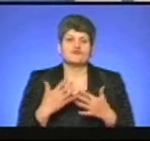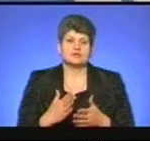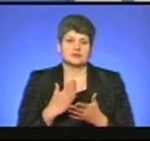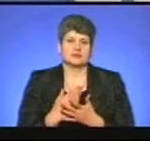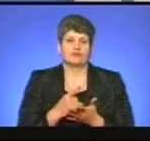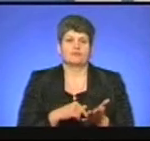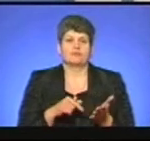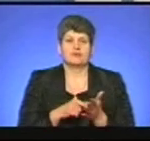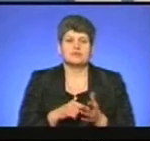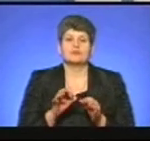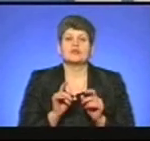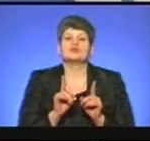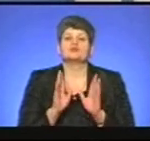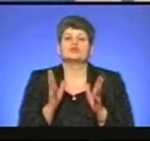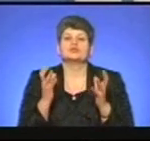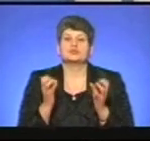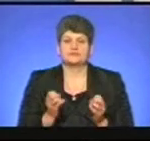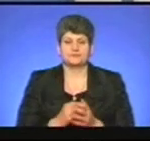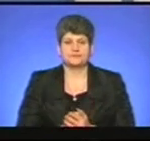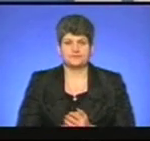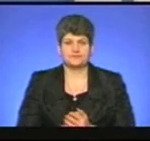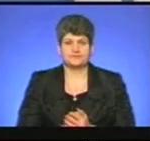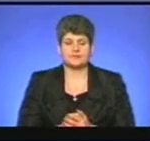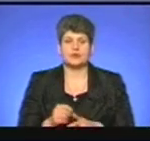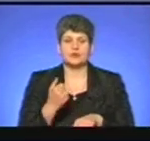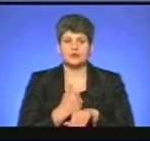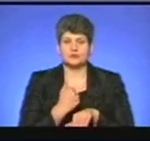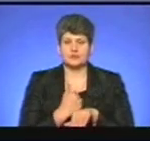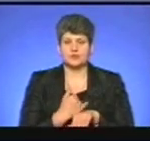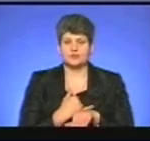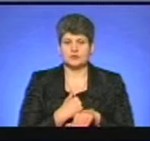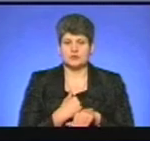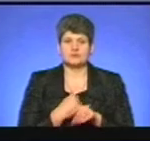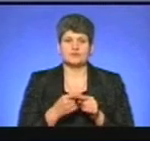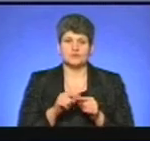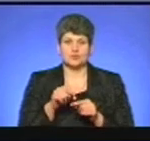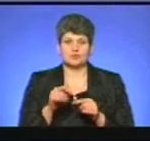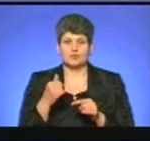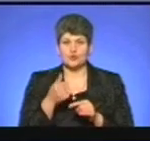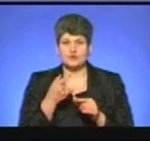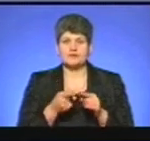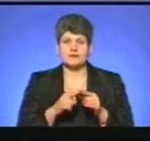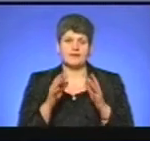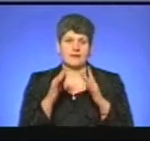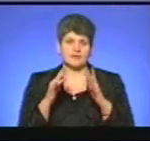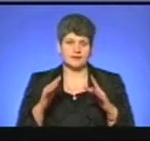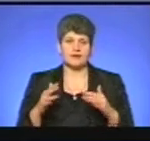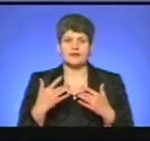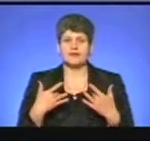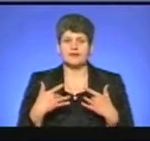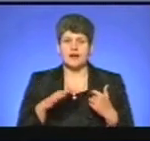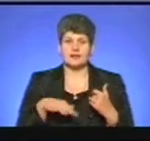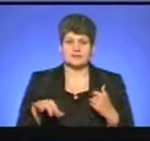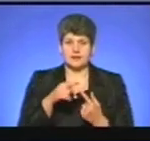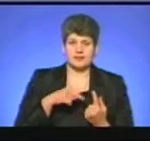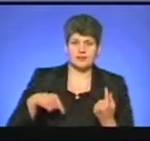місті і про те, які ще будуть. Ну, основна локація – це у нас цього року це ялинка і театральний майдан. Навколо